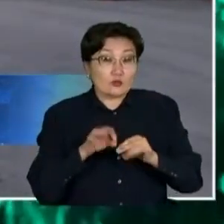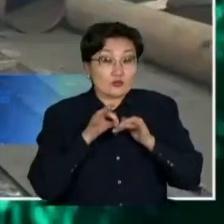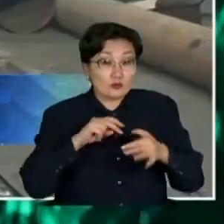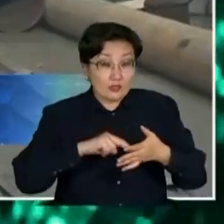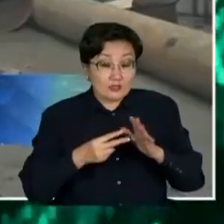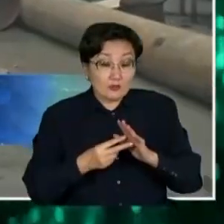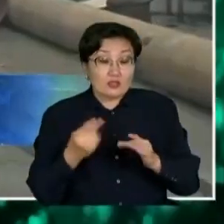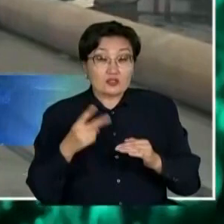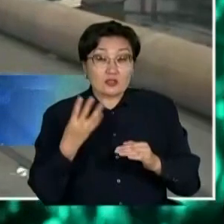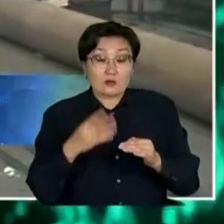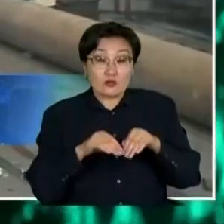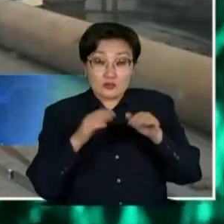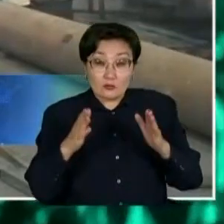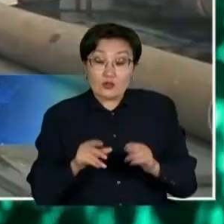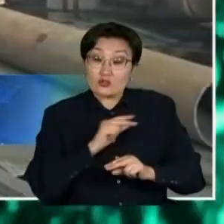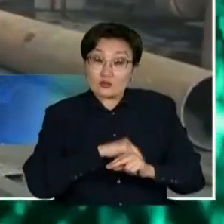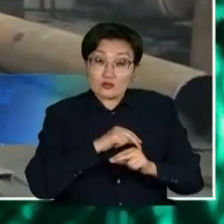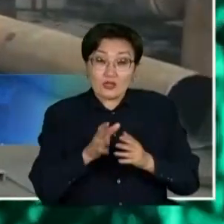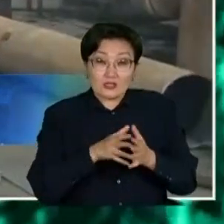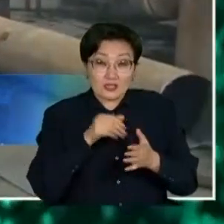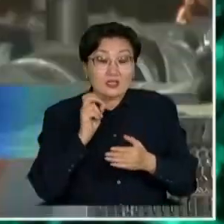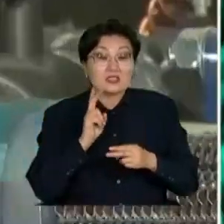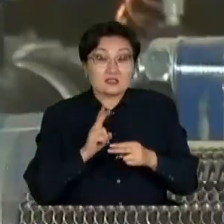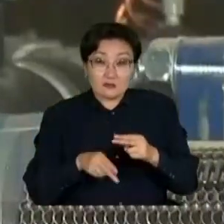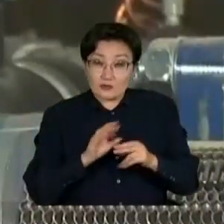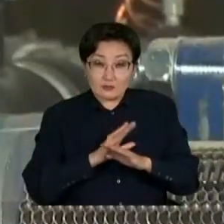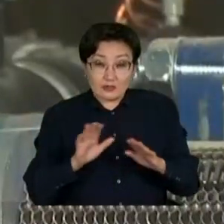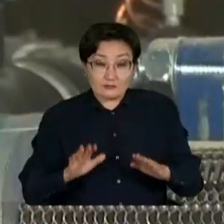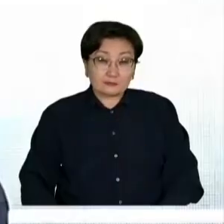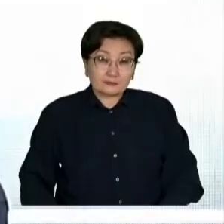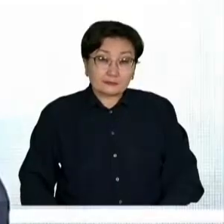Қазір жоспардағы 24 нысанда жұмыстар әлі аяқталмаған.